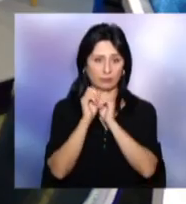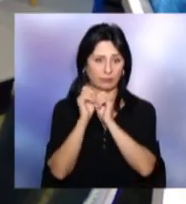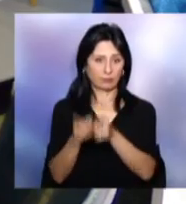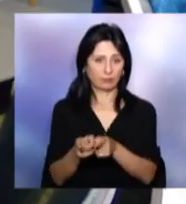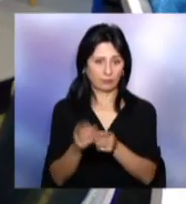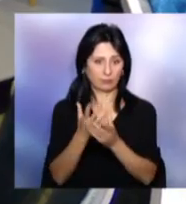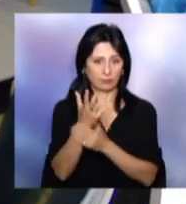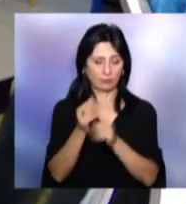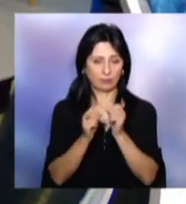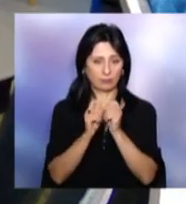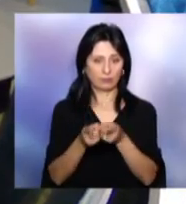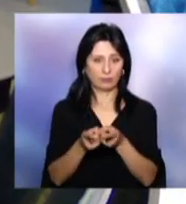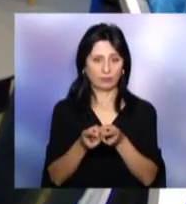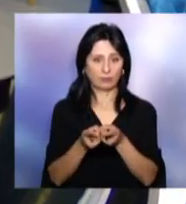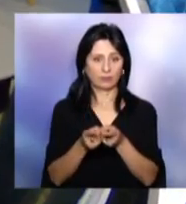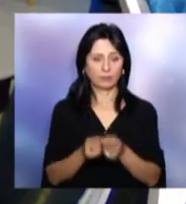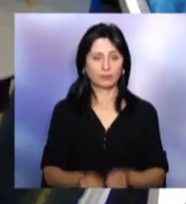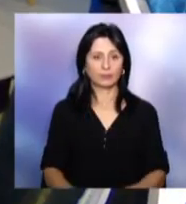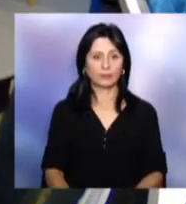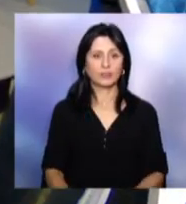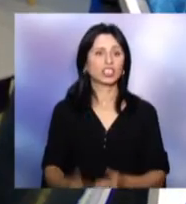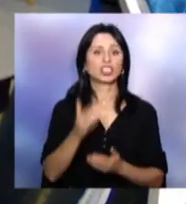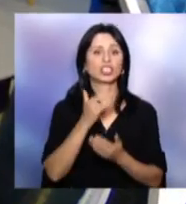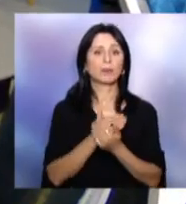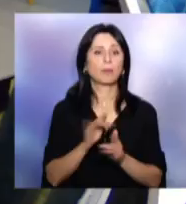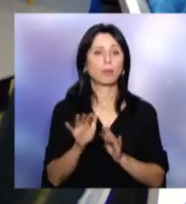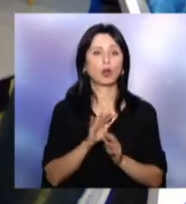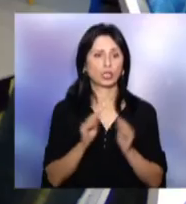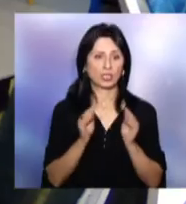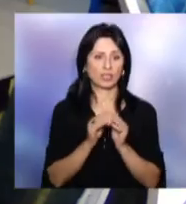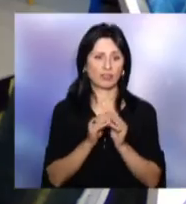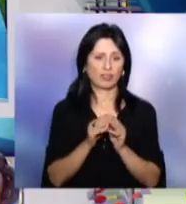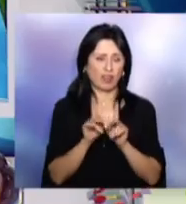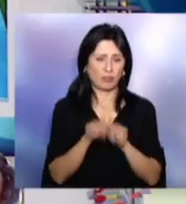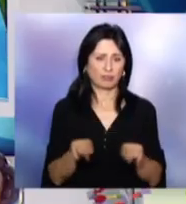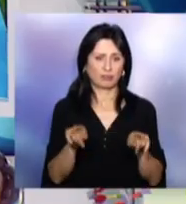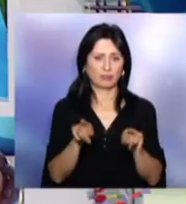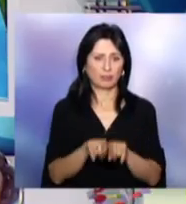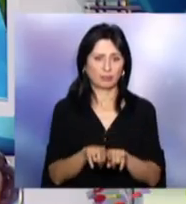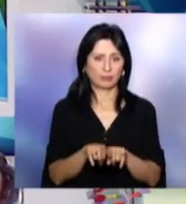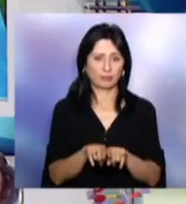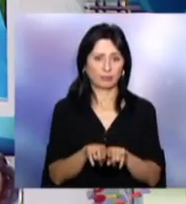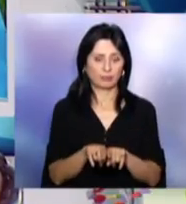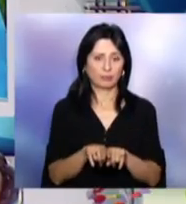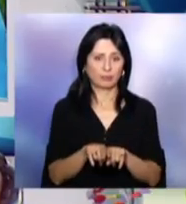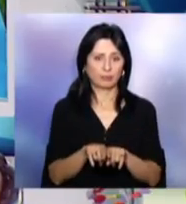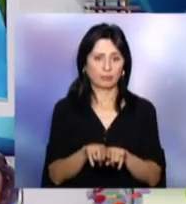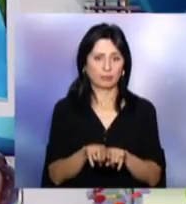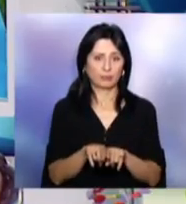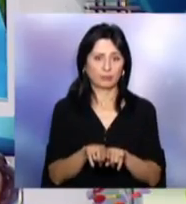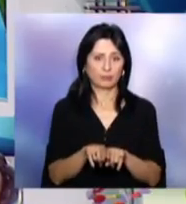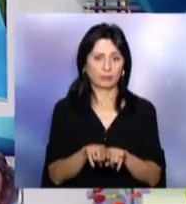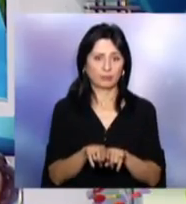მოვიხსენით, გადავაგდეთ. ჩვენ ასევე შემდეგი პროცედურა იგივე თანმიმდევრობით გავიმეორეთ. შემდეგი პროცედურა